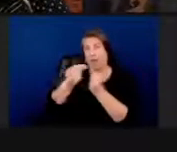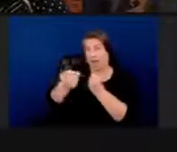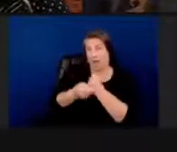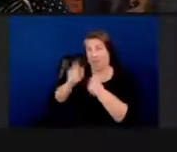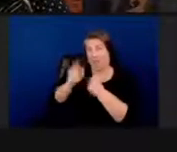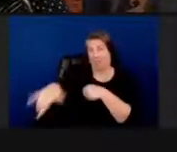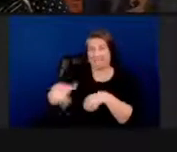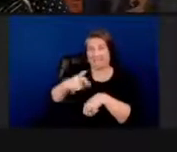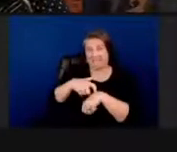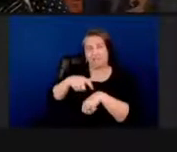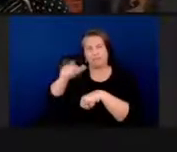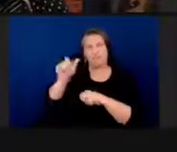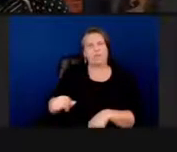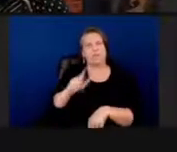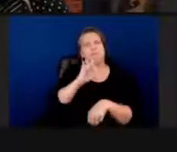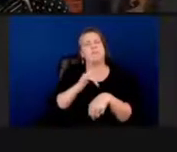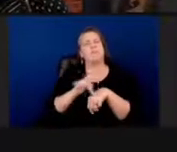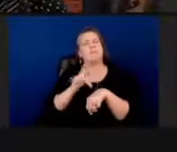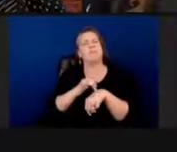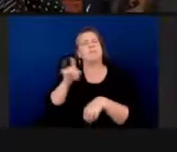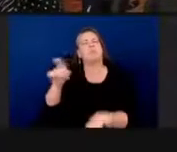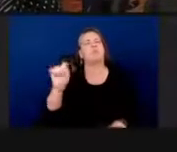mwaka mzima ambao wa masomo unakuja.